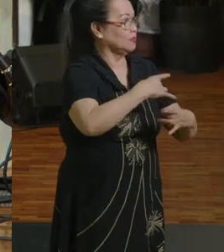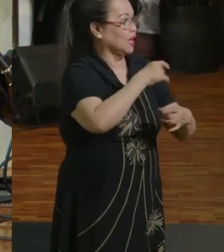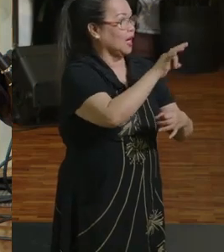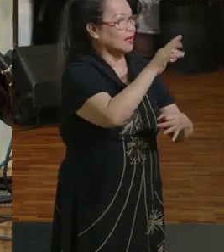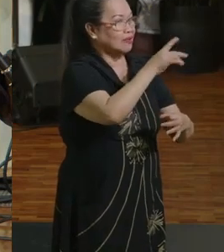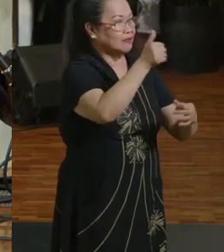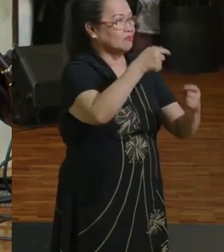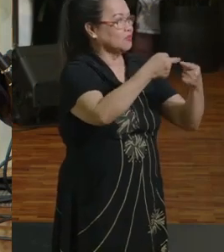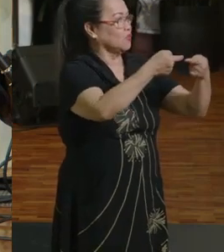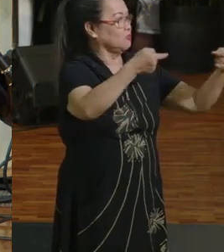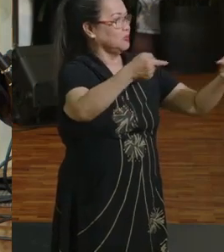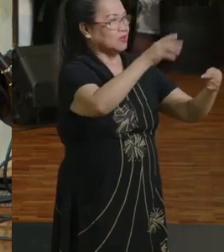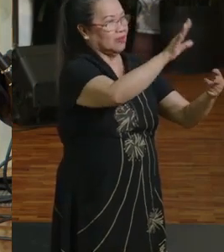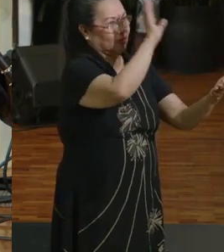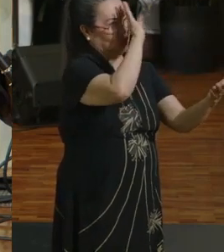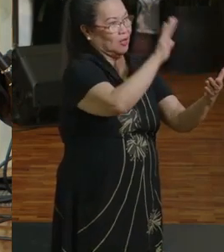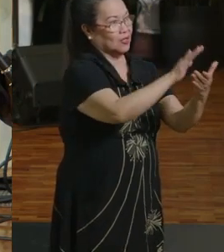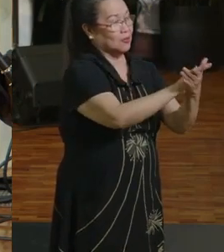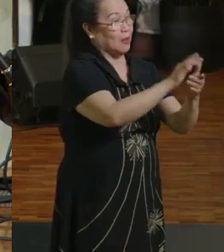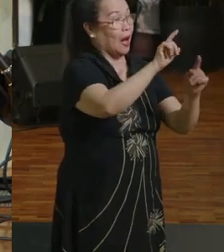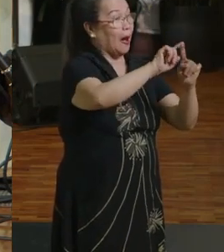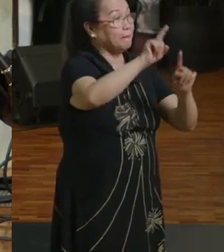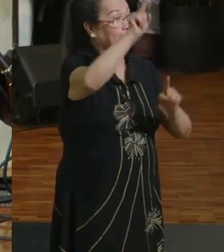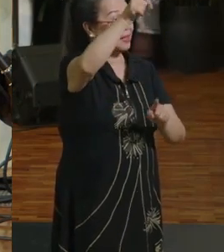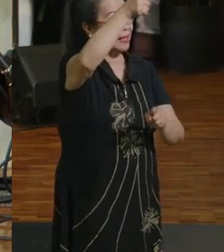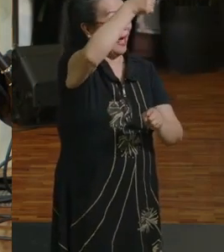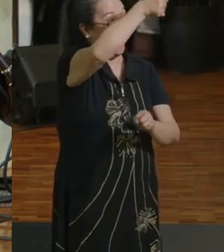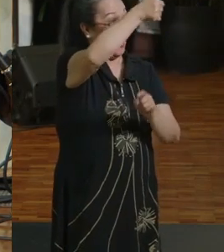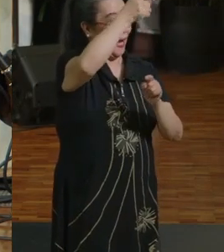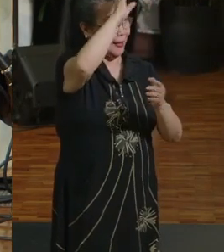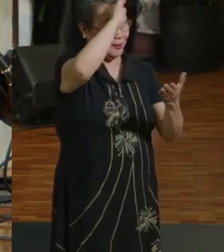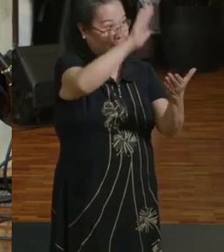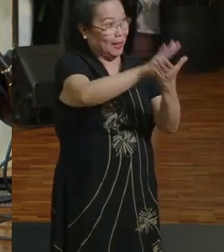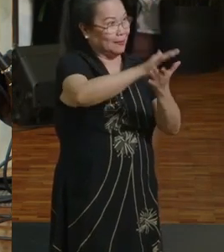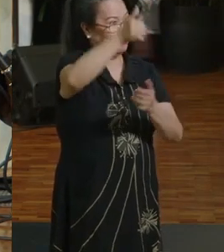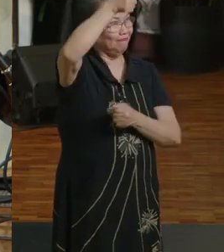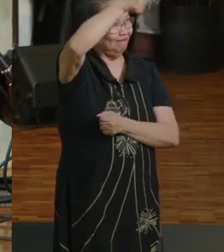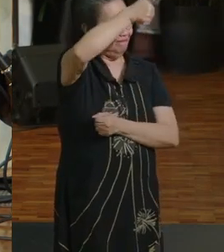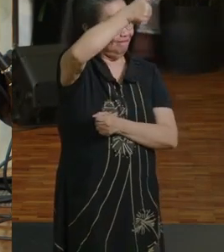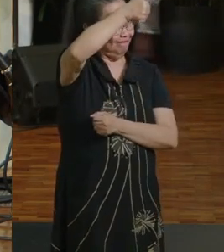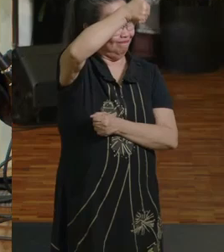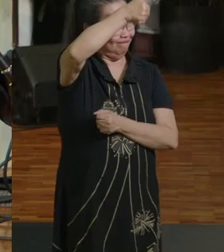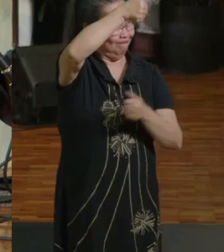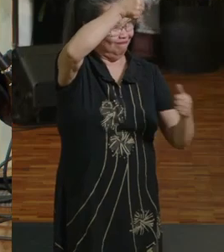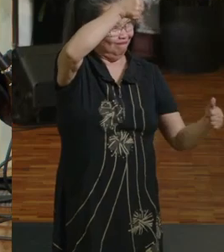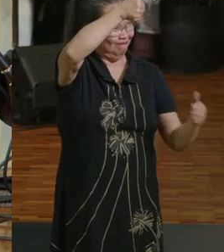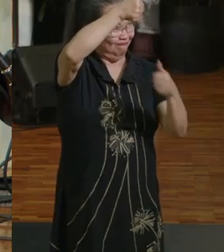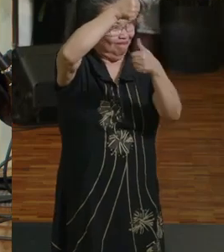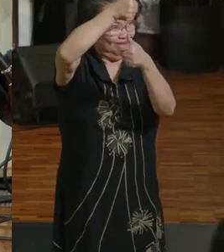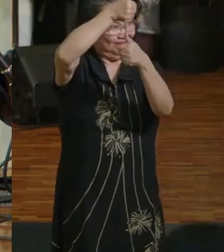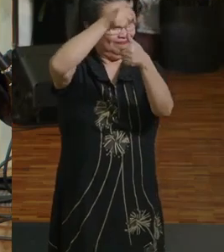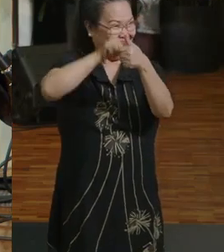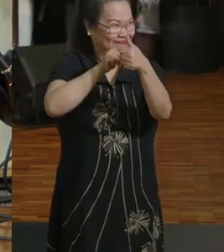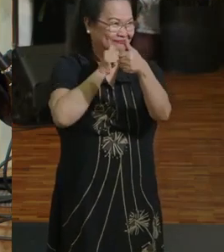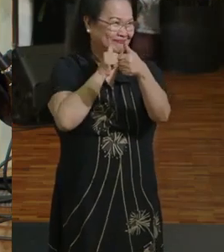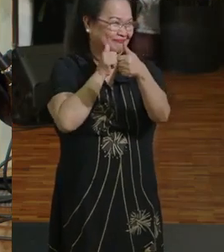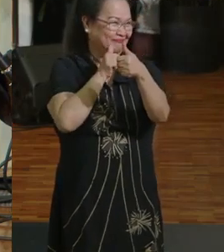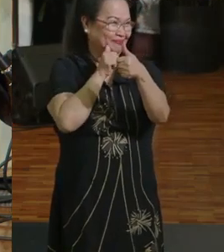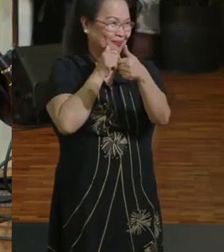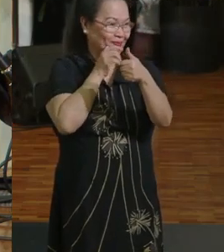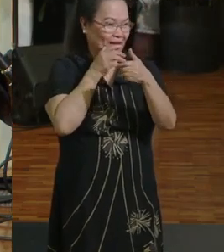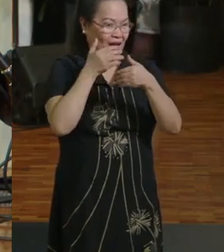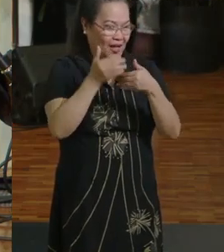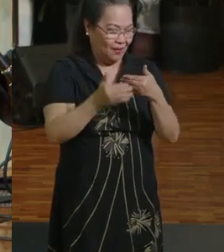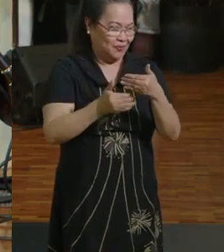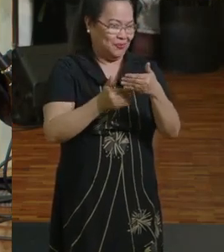contrary to your husband, but he shall rule over you. So over the years, nagkaroon ng tension between